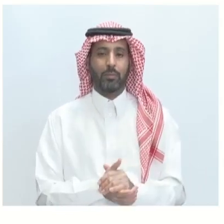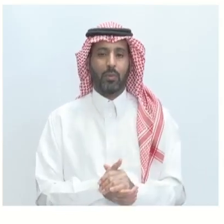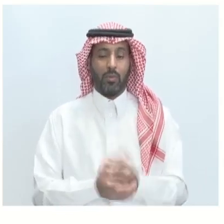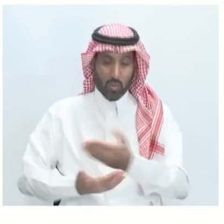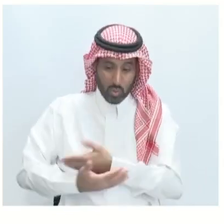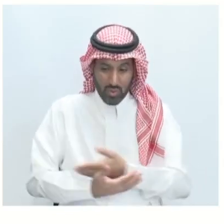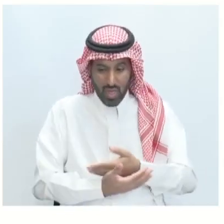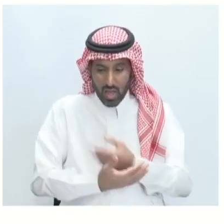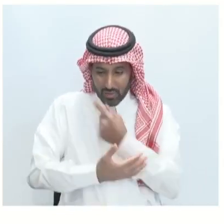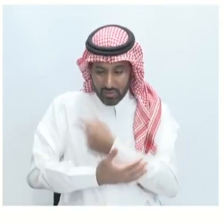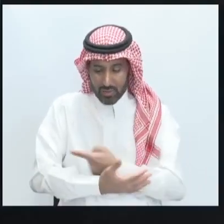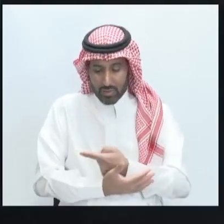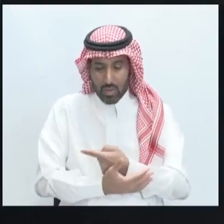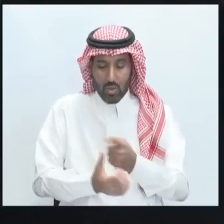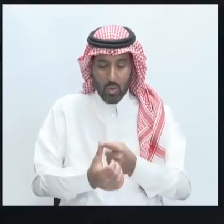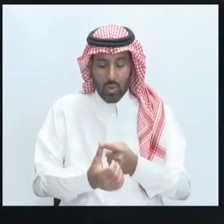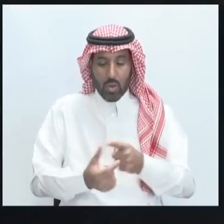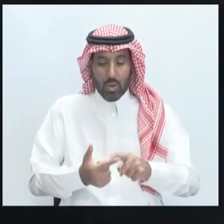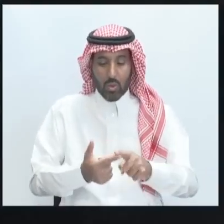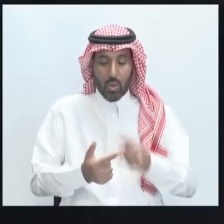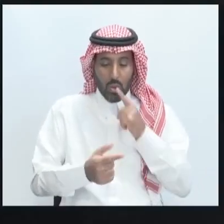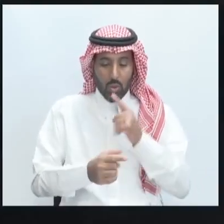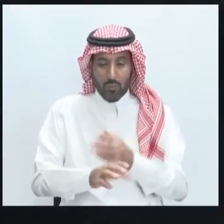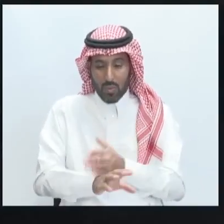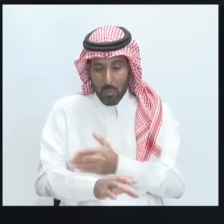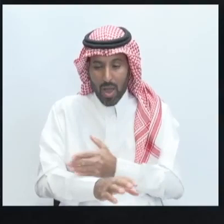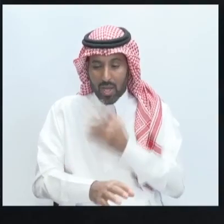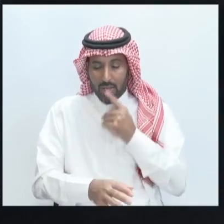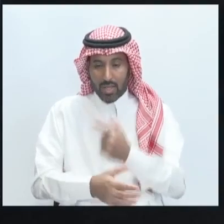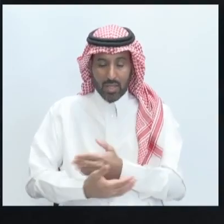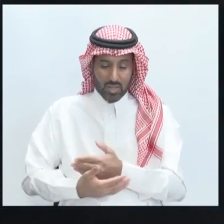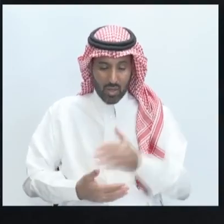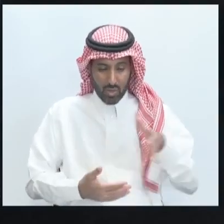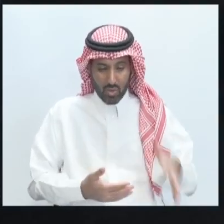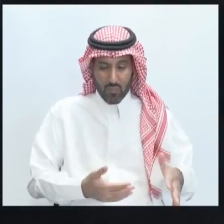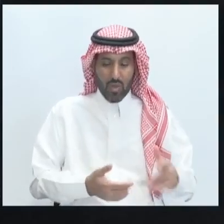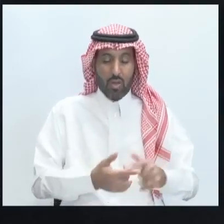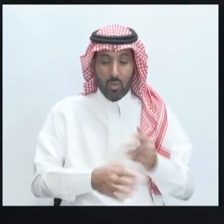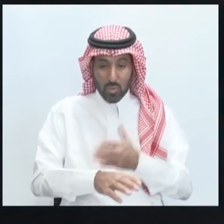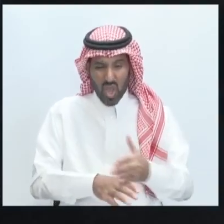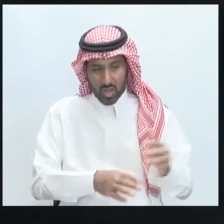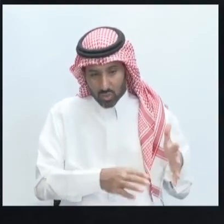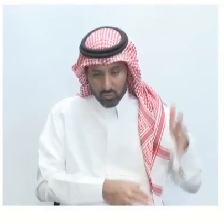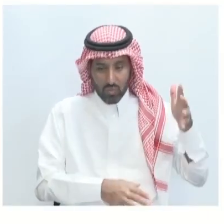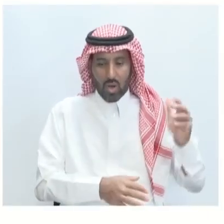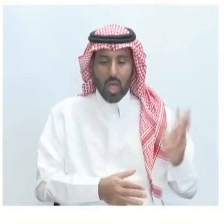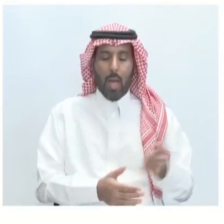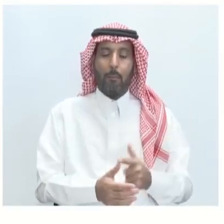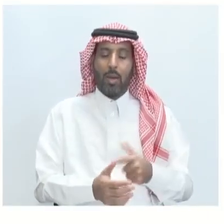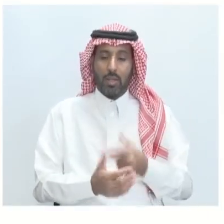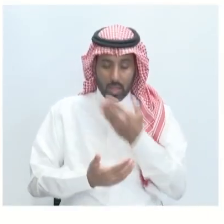في مرحله الرضاعه والطفوله المبكره والطفوله المتاخره مرحله